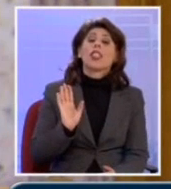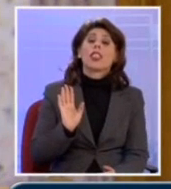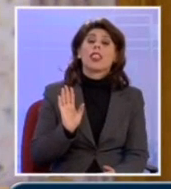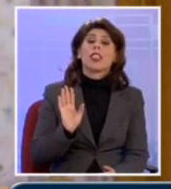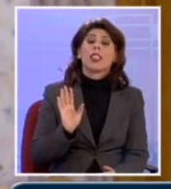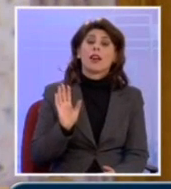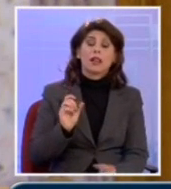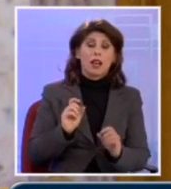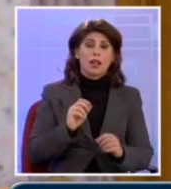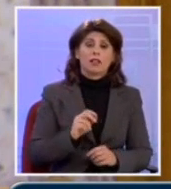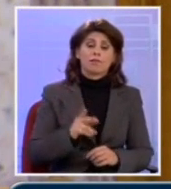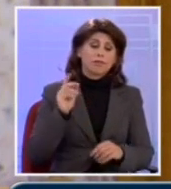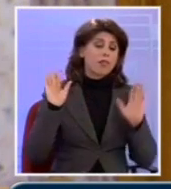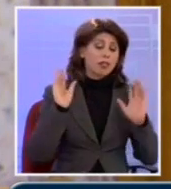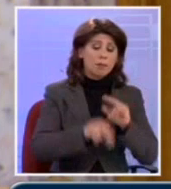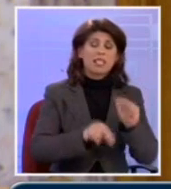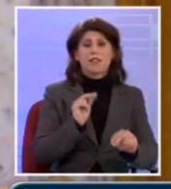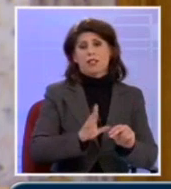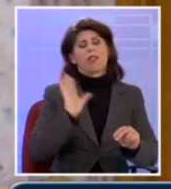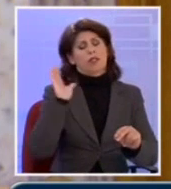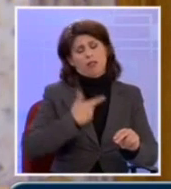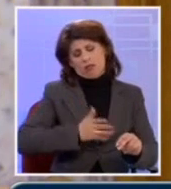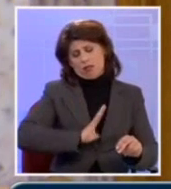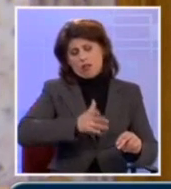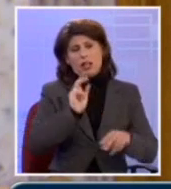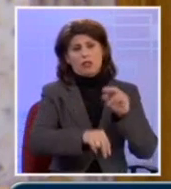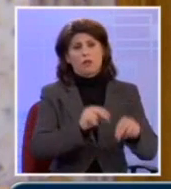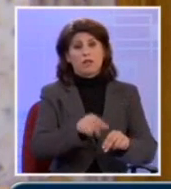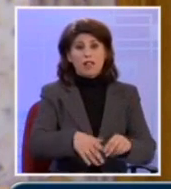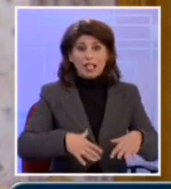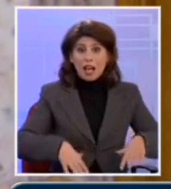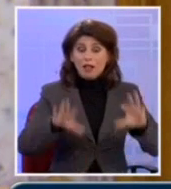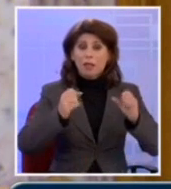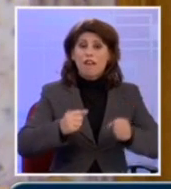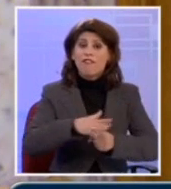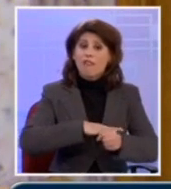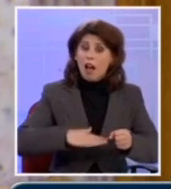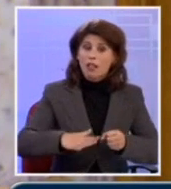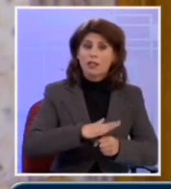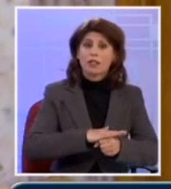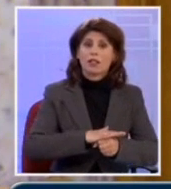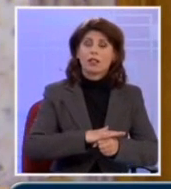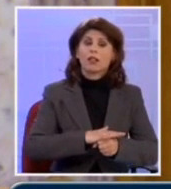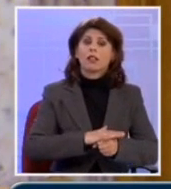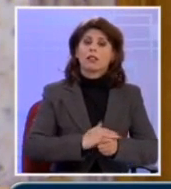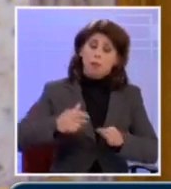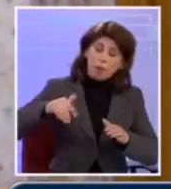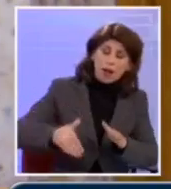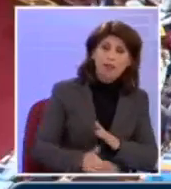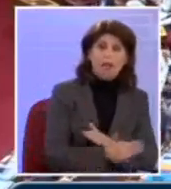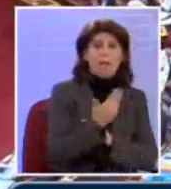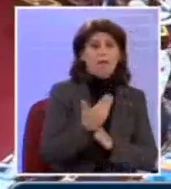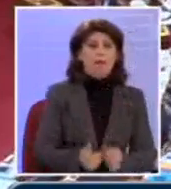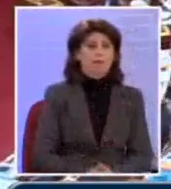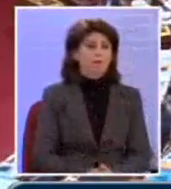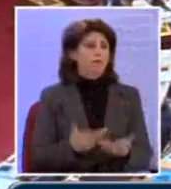Αυτό δεν καταψήφισε ο ελληνικός λαός. Αυτή δεν ήταν η αρχή με βάση την οποία υφιστάμεθα.